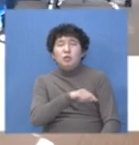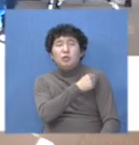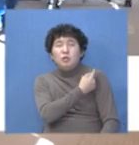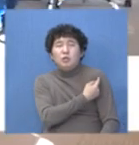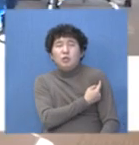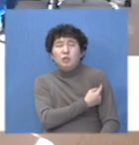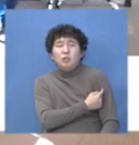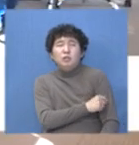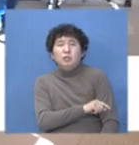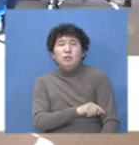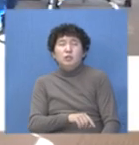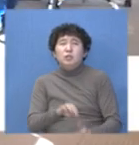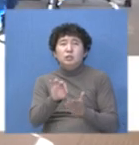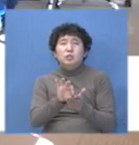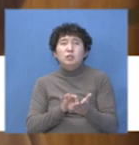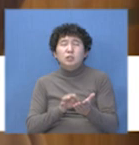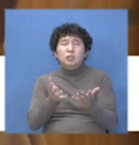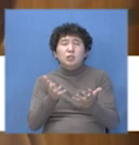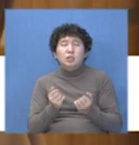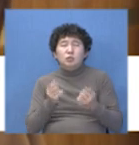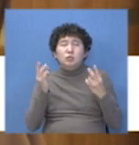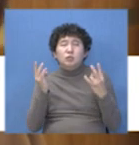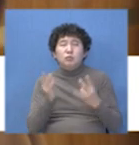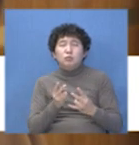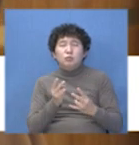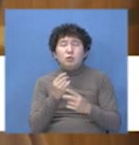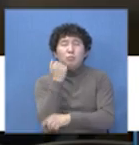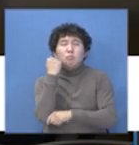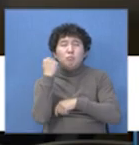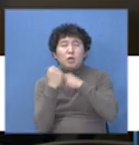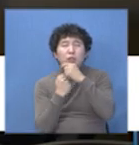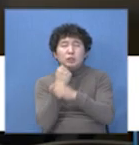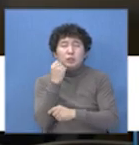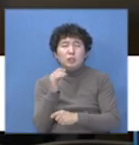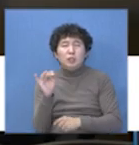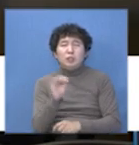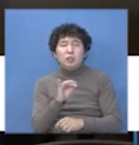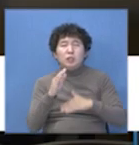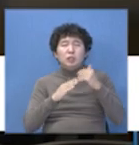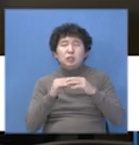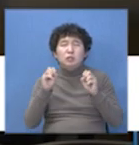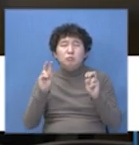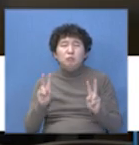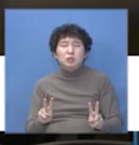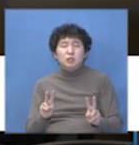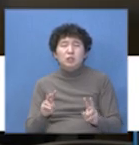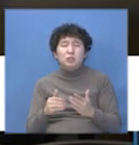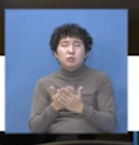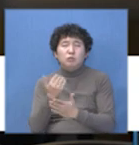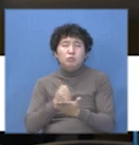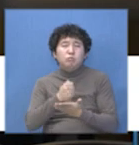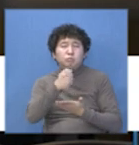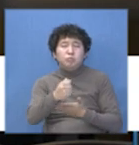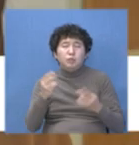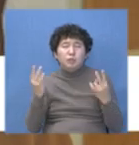мекеме пациенттерді бірден қабылдай бастау үшін жабдықтар сатып алынуда. Игі бастамалар мұнымен тоқтап қалмақ емес. Алтай және Ридер